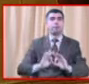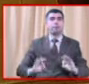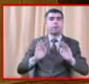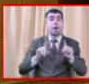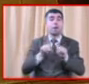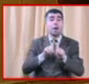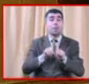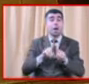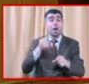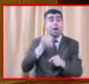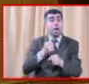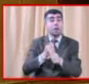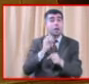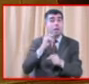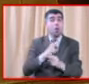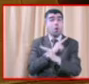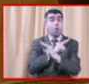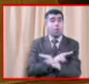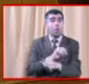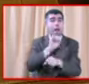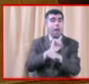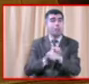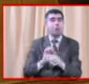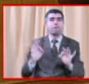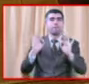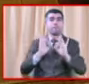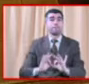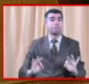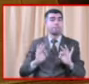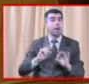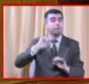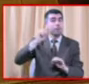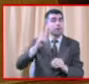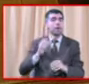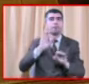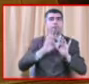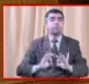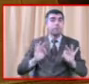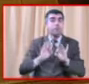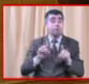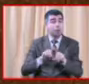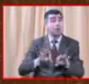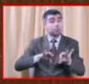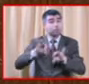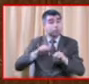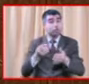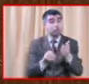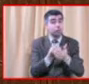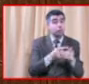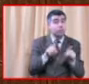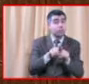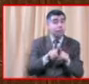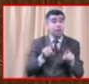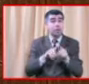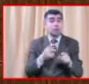عمال مناولين. والحالة هذه نسائلكم السيد الوزير عن التدابير المتخذة لأداء مستحقات ضحايا